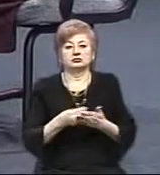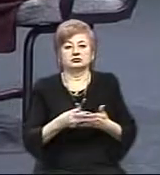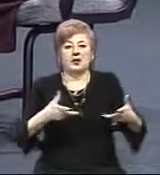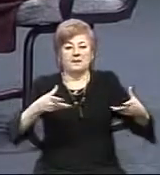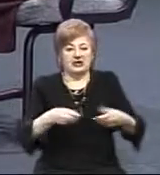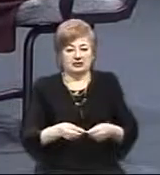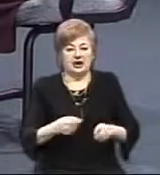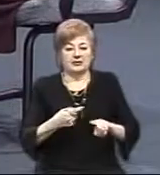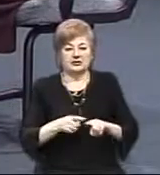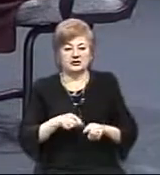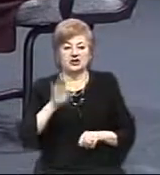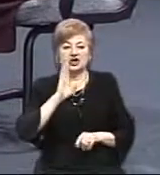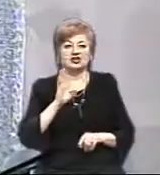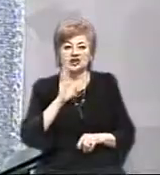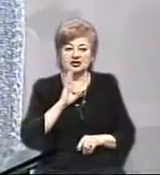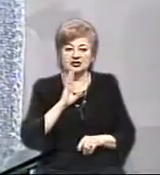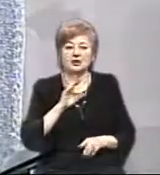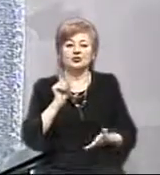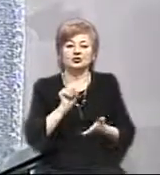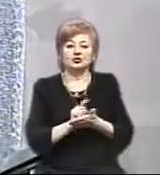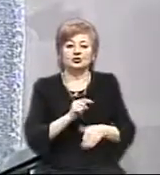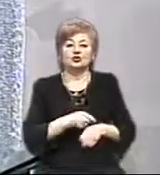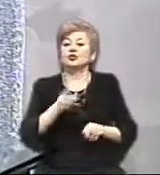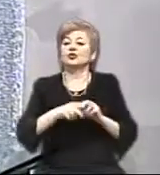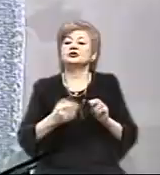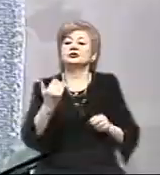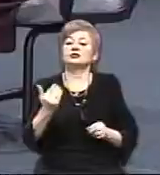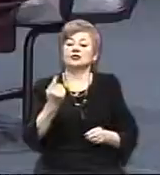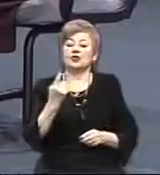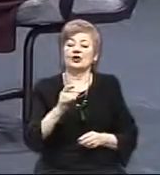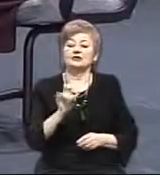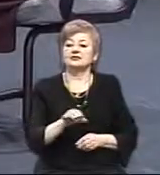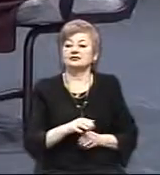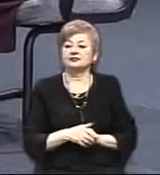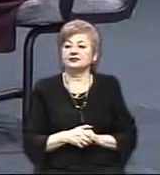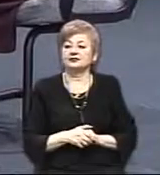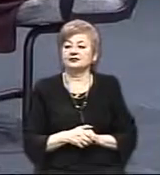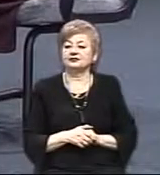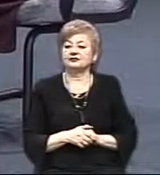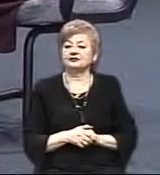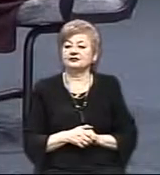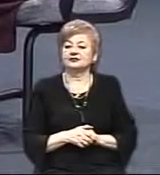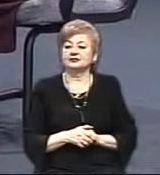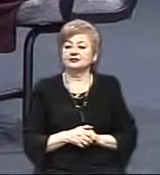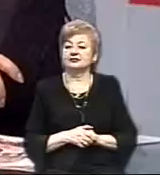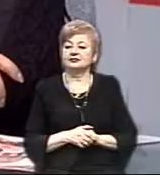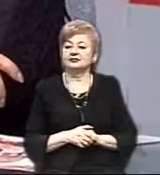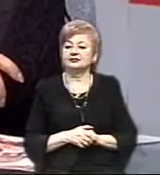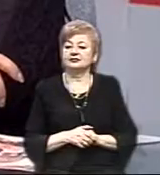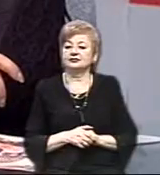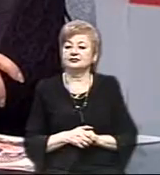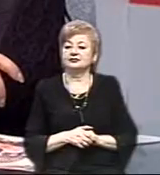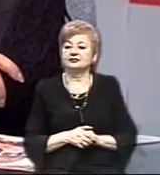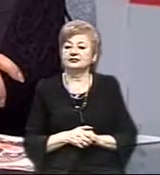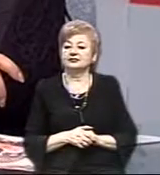саме жіноче підприємство. Ми маємо закінчувати, Іра ще має один раз походити, а далі ми будемо вже за кадром грати. Ірочка, що у Іри?